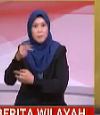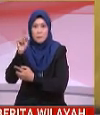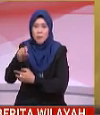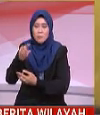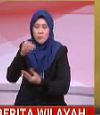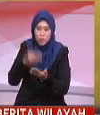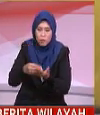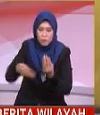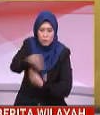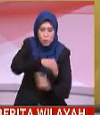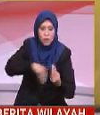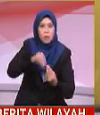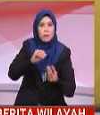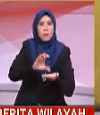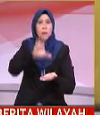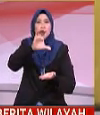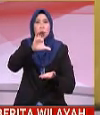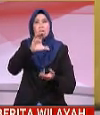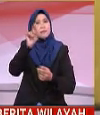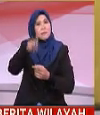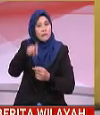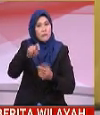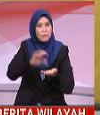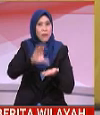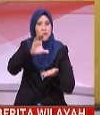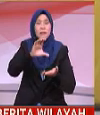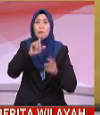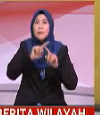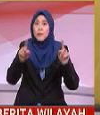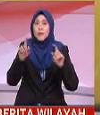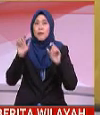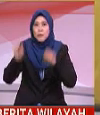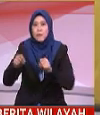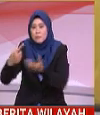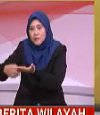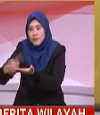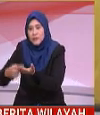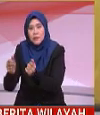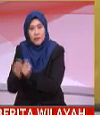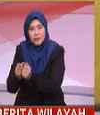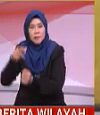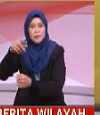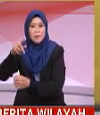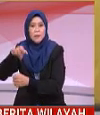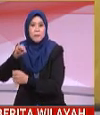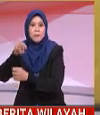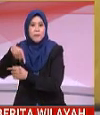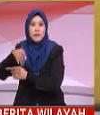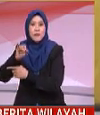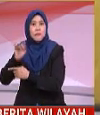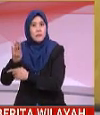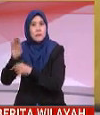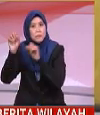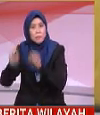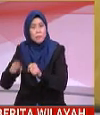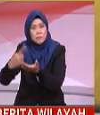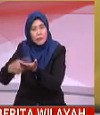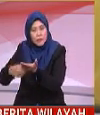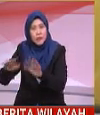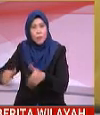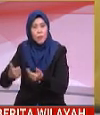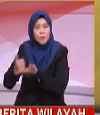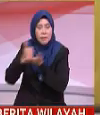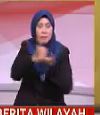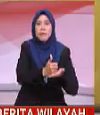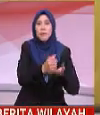juga. Jadi sebahagian kecil ni mungkin boleh bincang dengan MTIB, maka MTIB boleh buat keputusan bagaimana untuk bantu